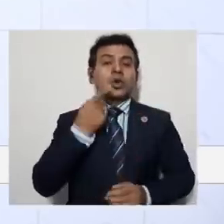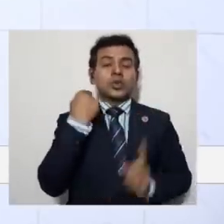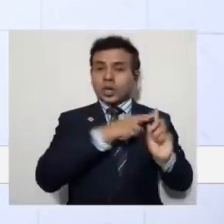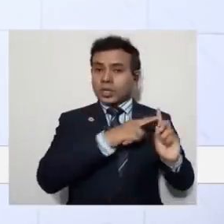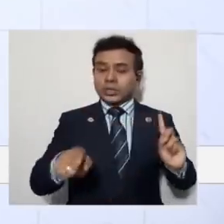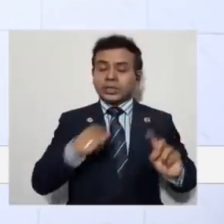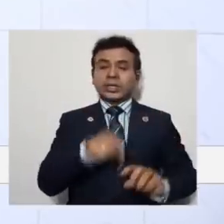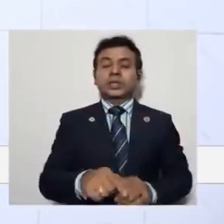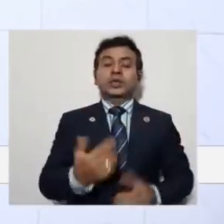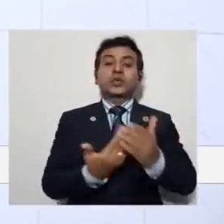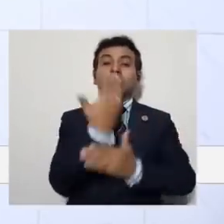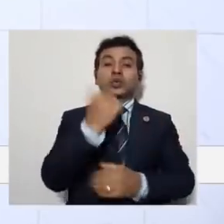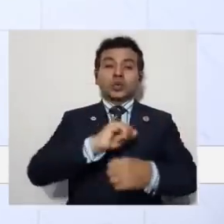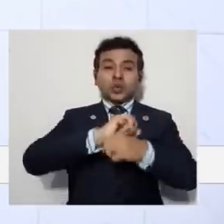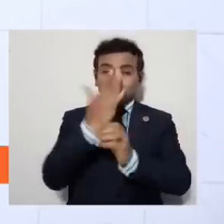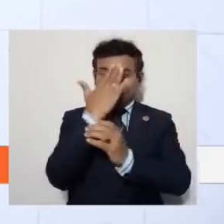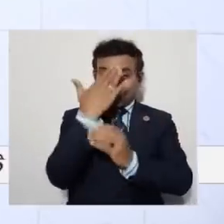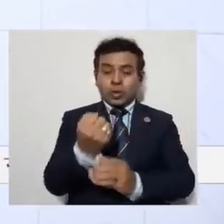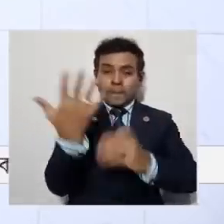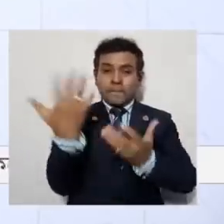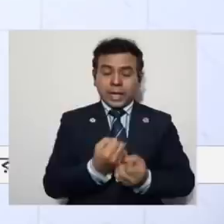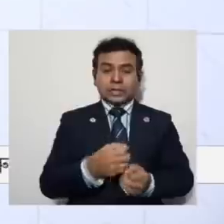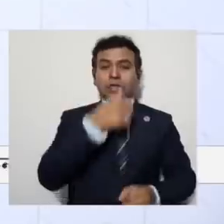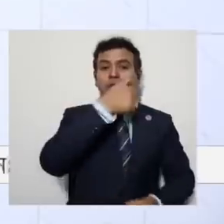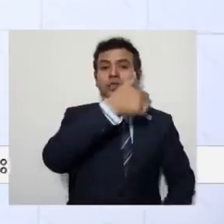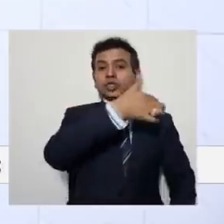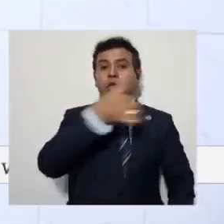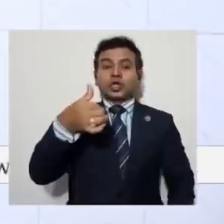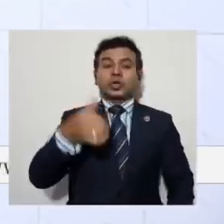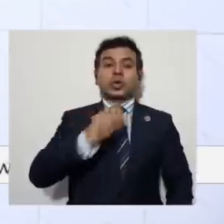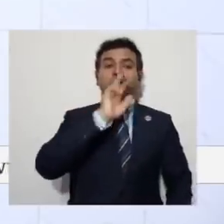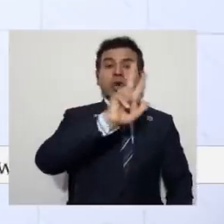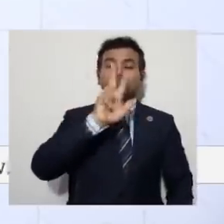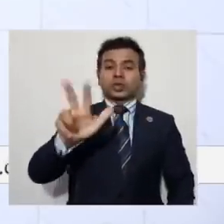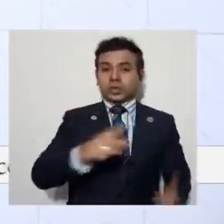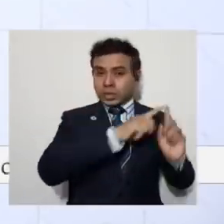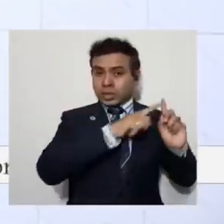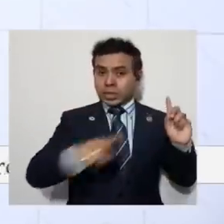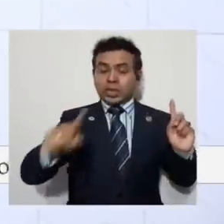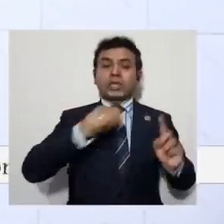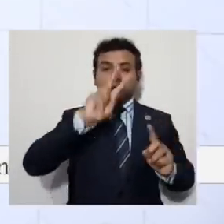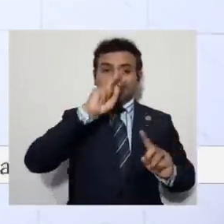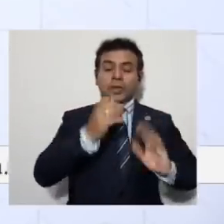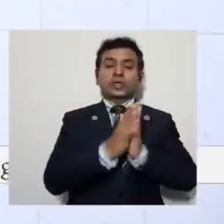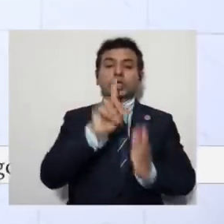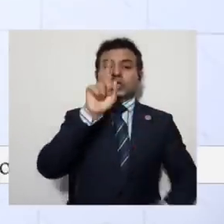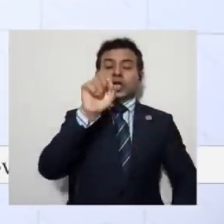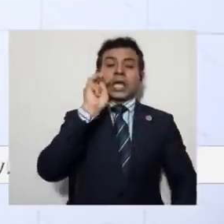যে নমুনা আমরা পরীক্ষা করেছি এর মধ্যে গত 24 ঘন্টায় শনাক্ত হয়েছে